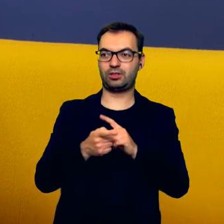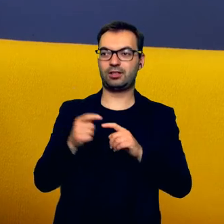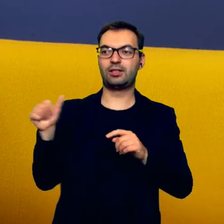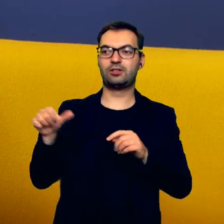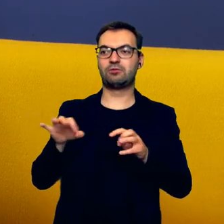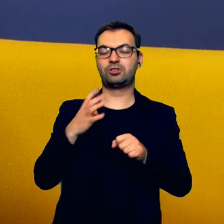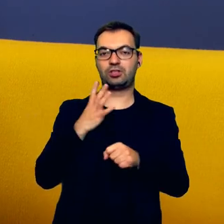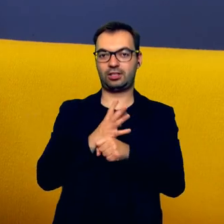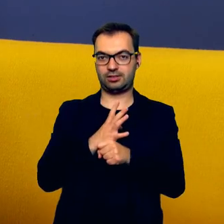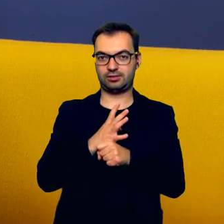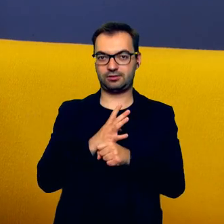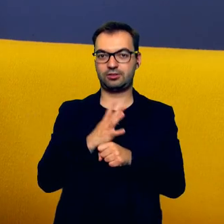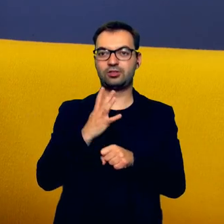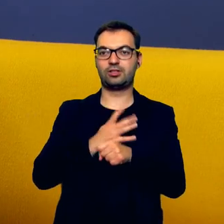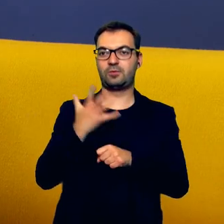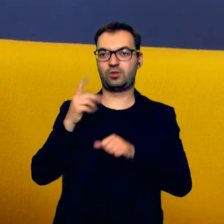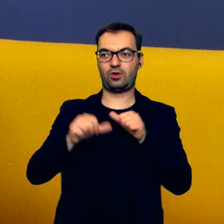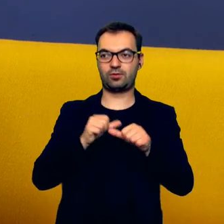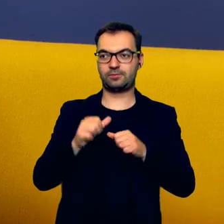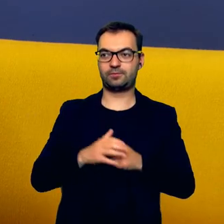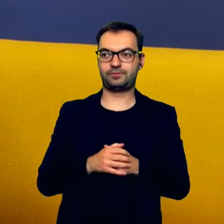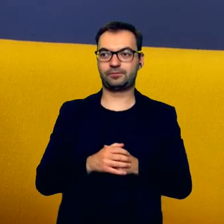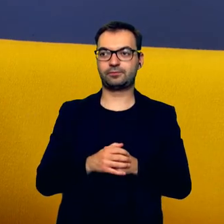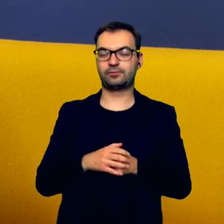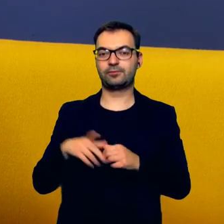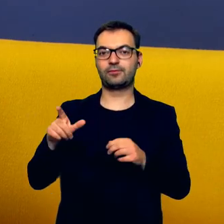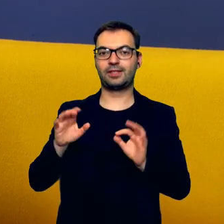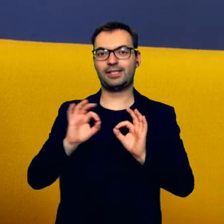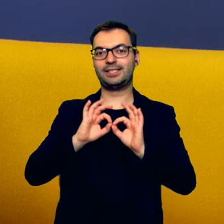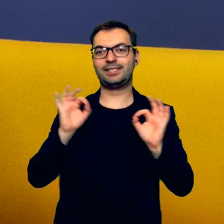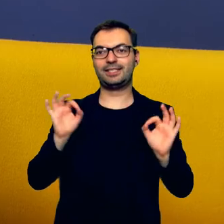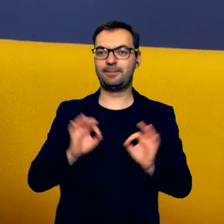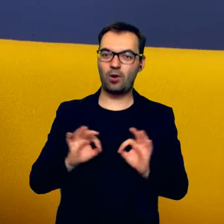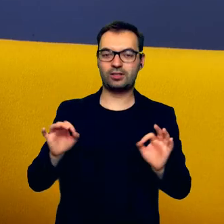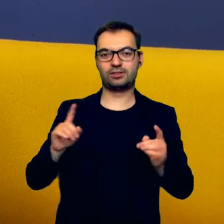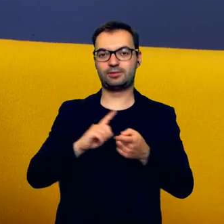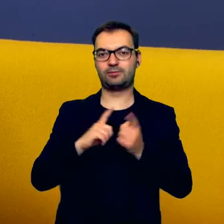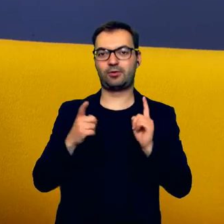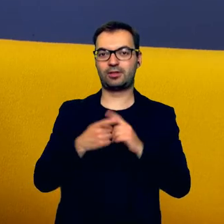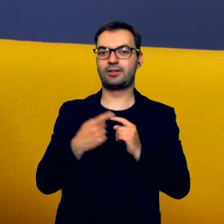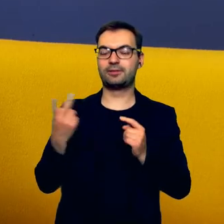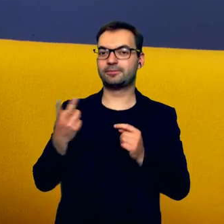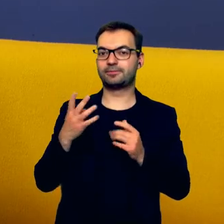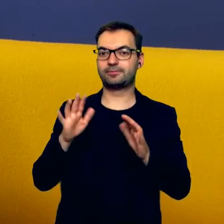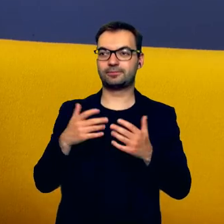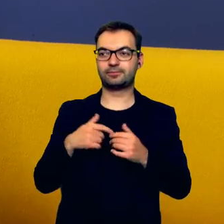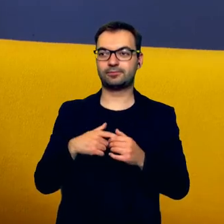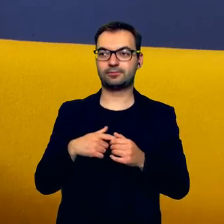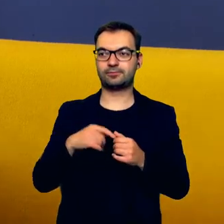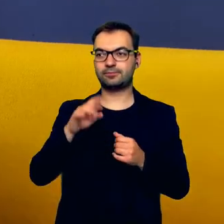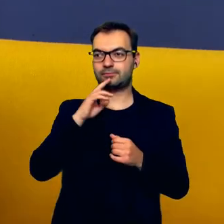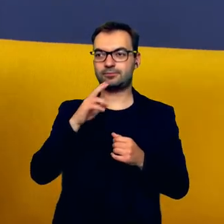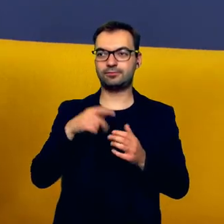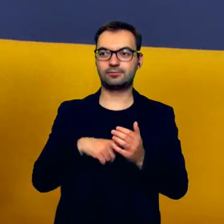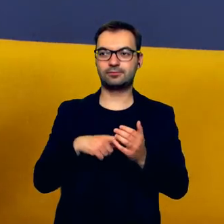latach 40., w 45. roku, kiedy takie symboliczne spotkanie, kiedy panowie, tak